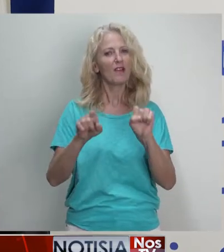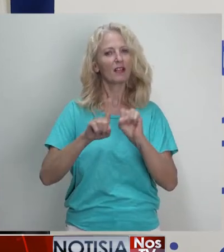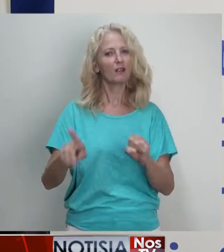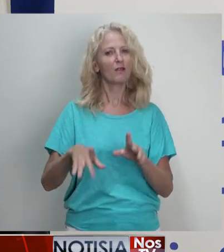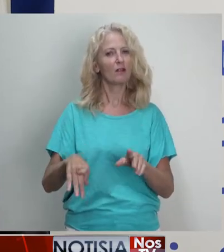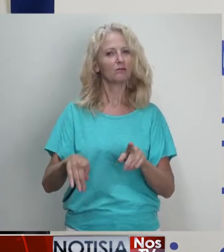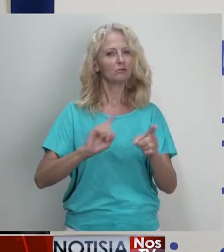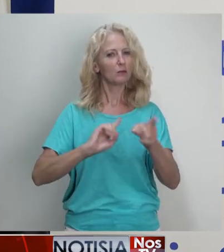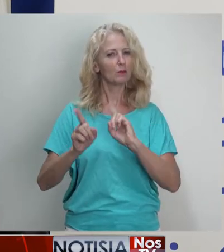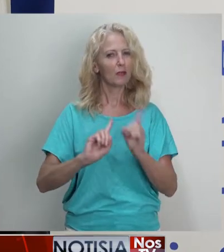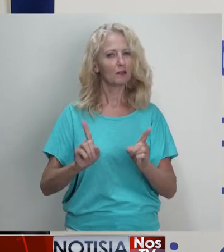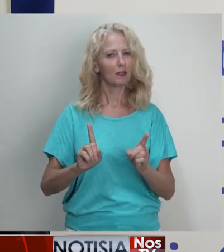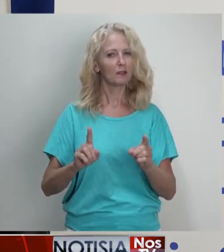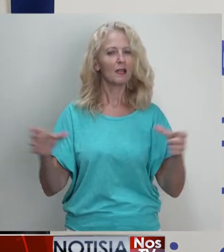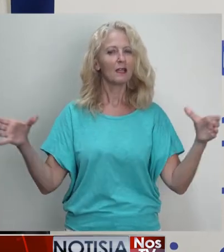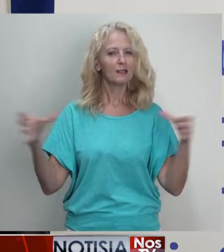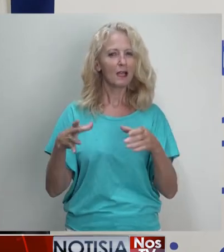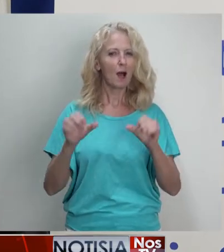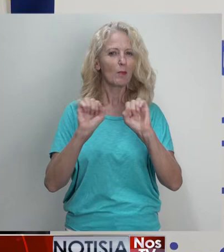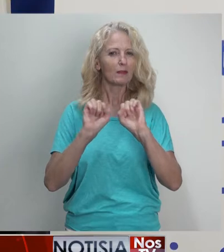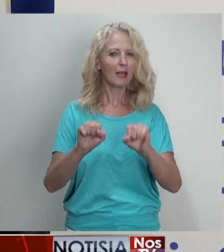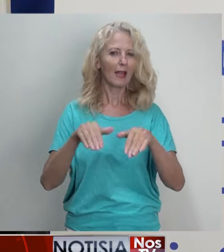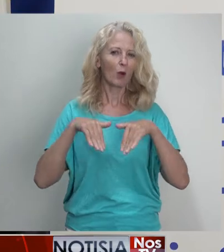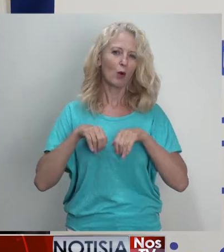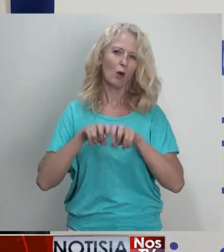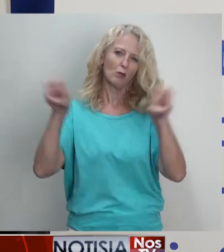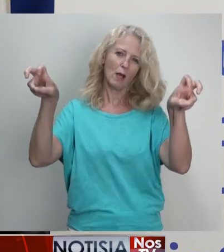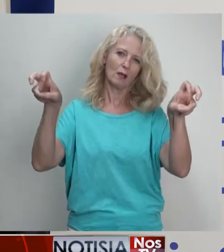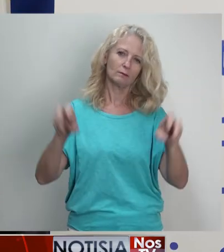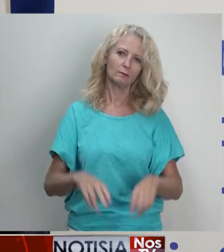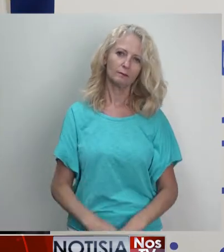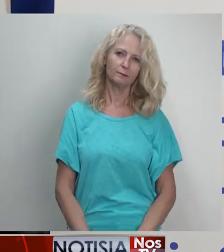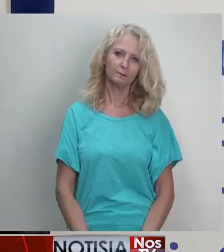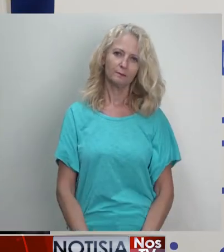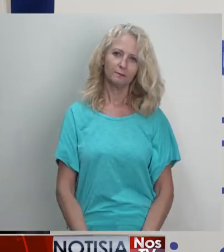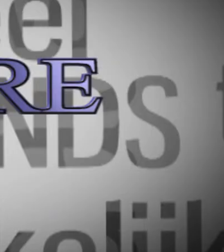de besmetting. Samen tegen corona.